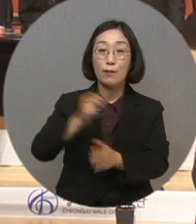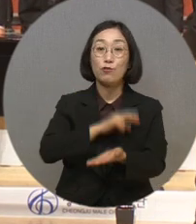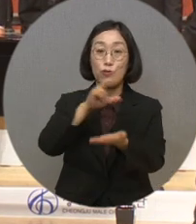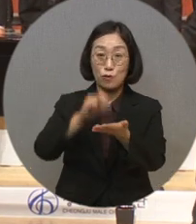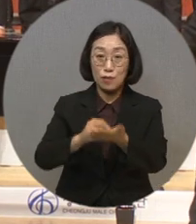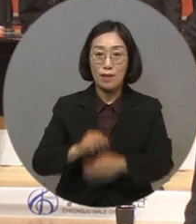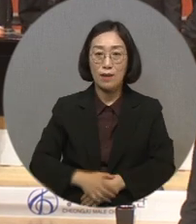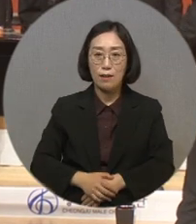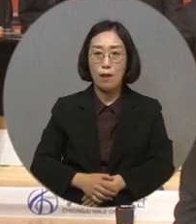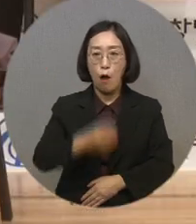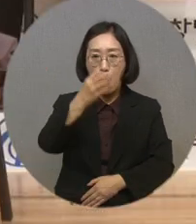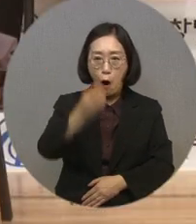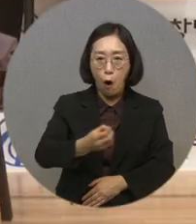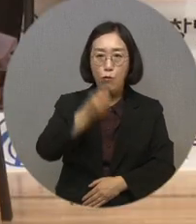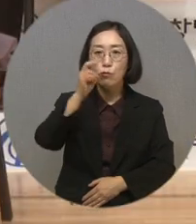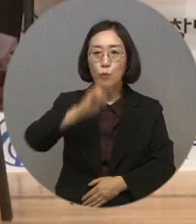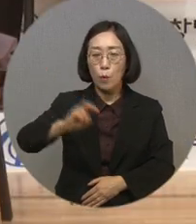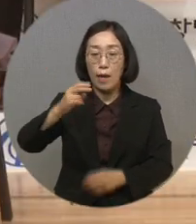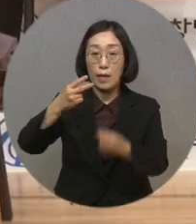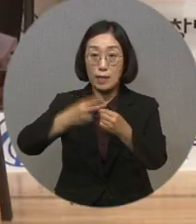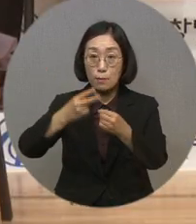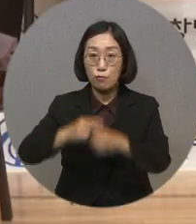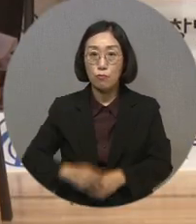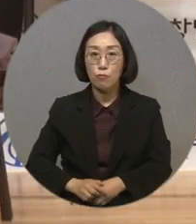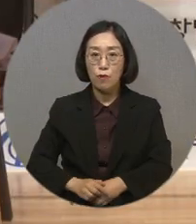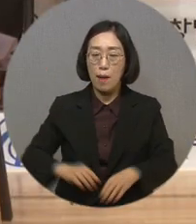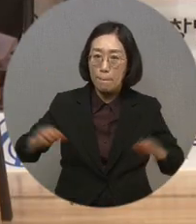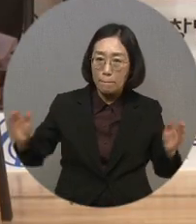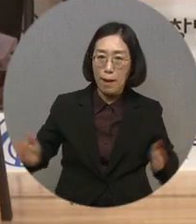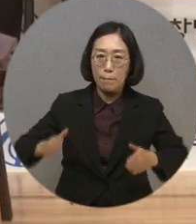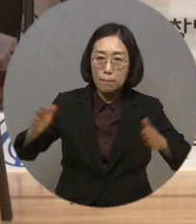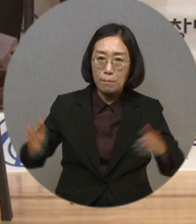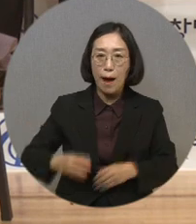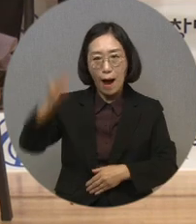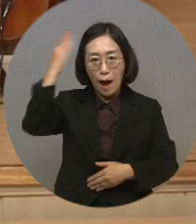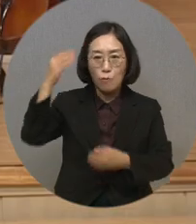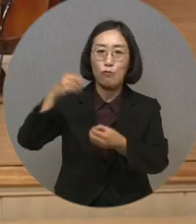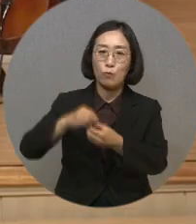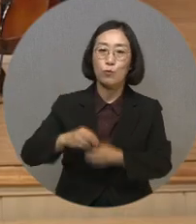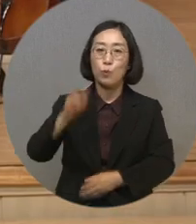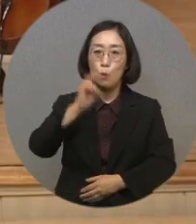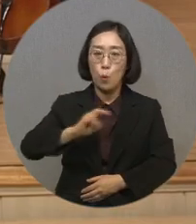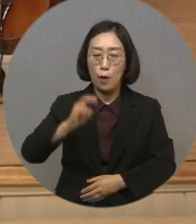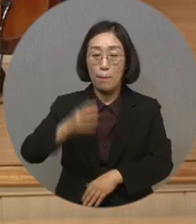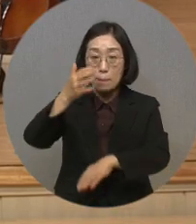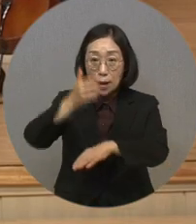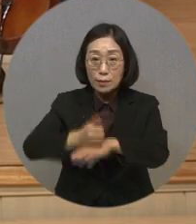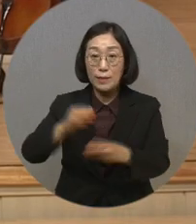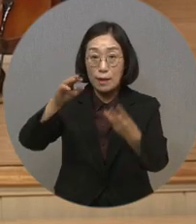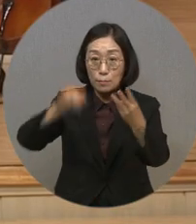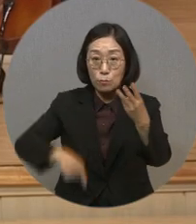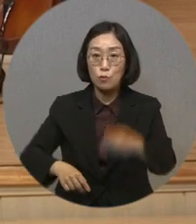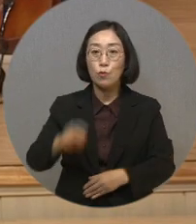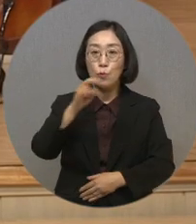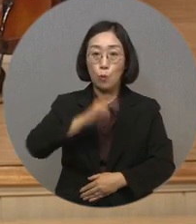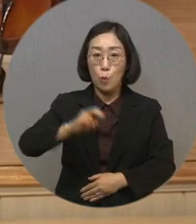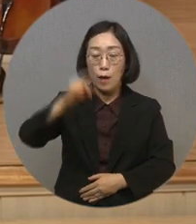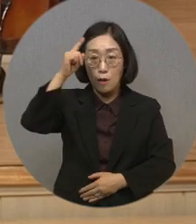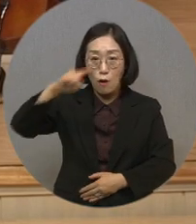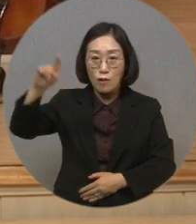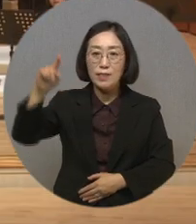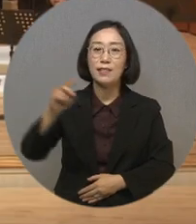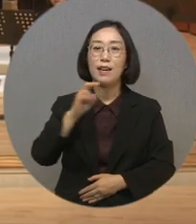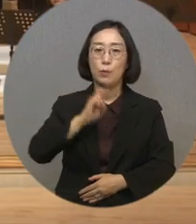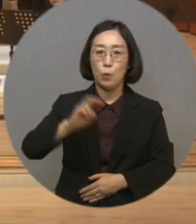1부 성가 연주에 이어 2부에는 장구와 태평소를 사용한 한국 민요, 마지막 3부는 가요와 러시아